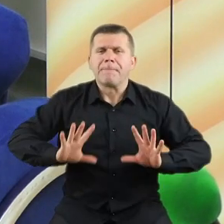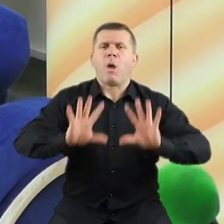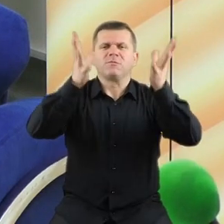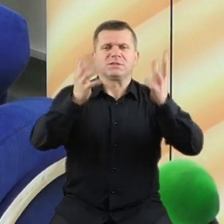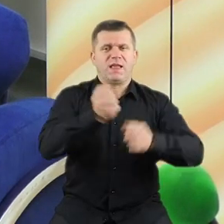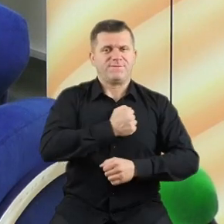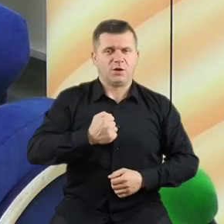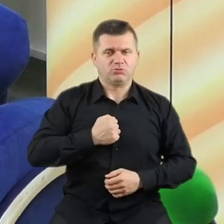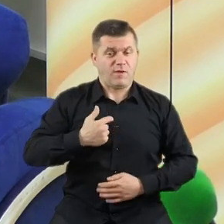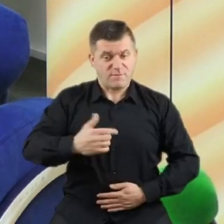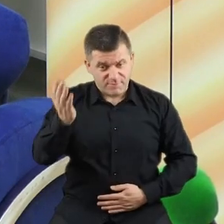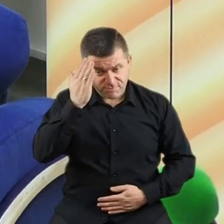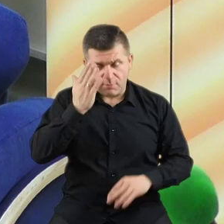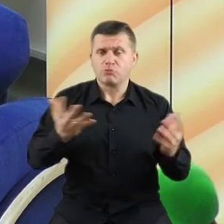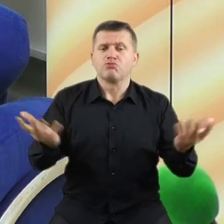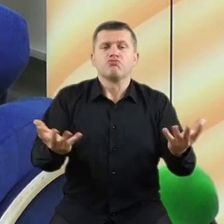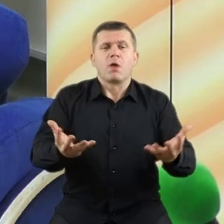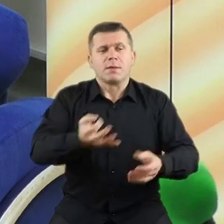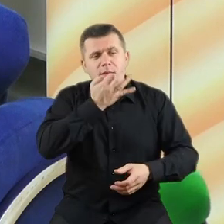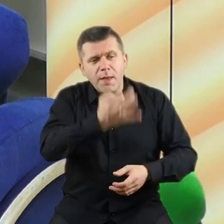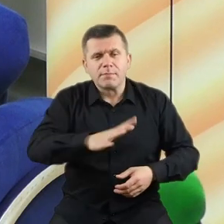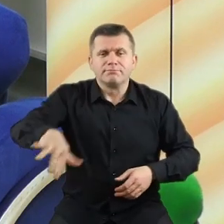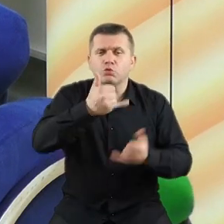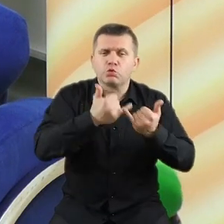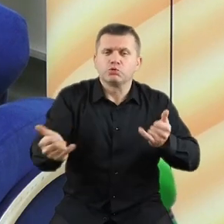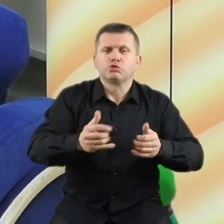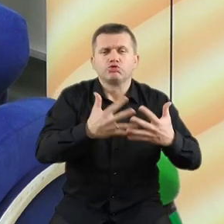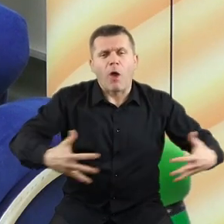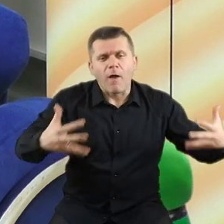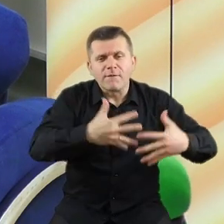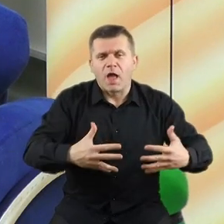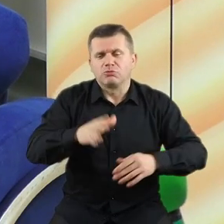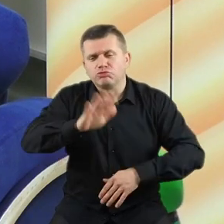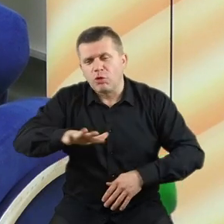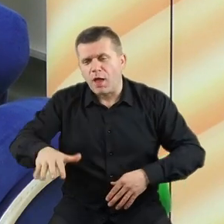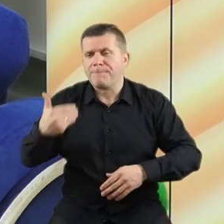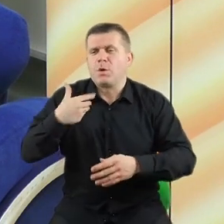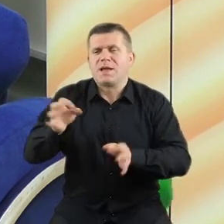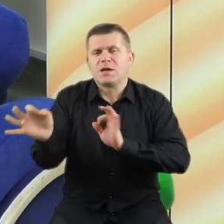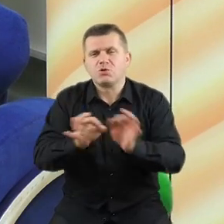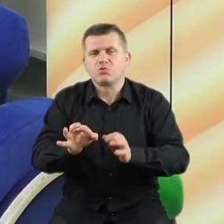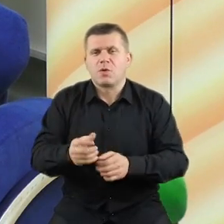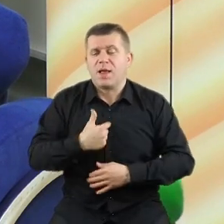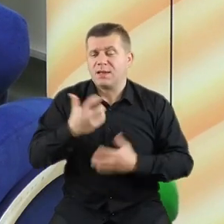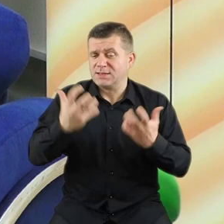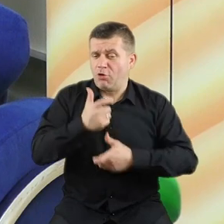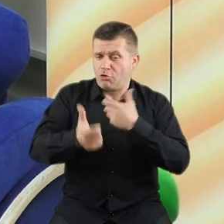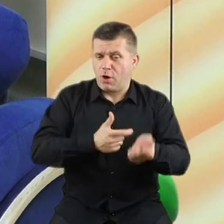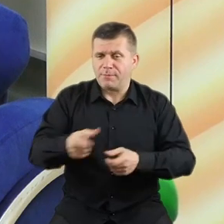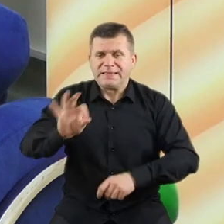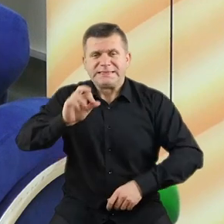Warszawskiego, więc wiem, gdzie się zwrócić do stowarzyszeń i dzieci cywilnych, i walczących. Wiedziałam, że chcę robić